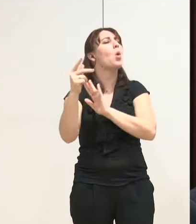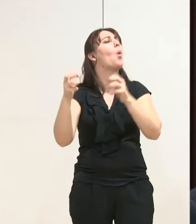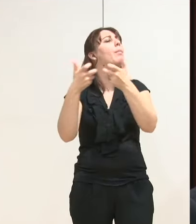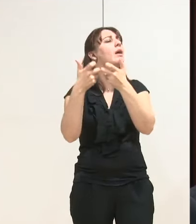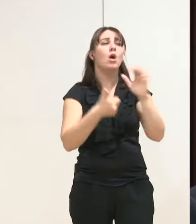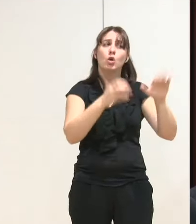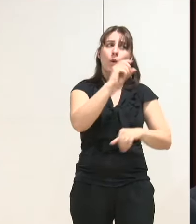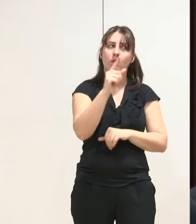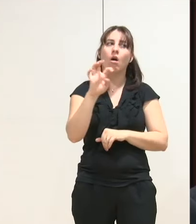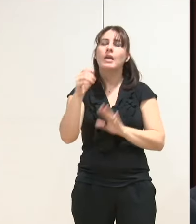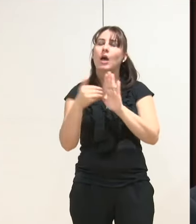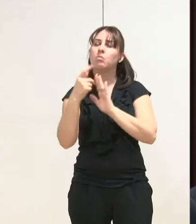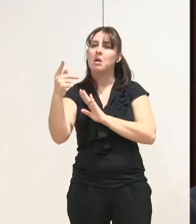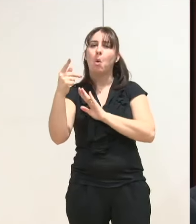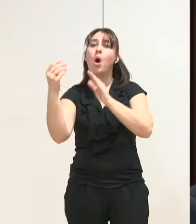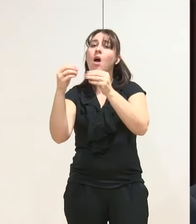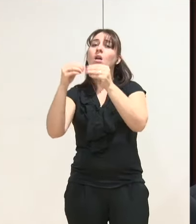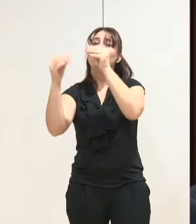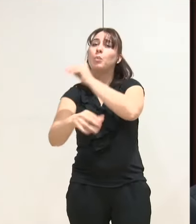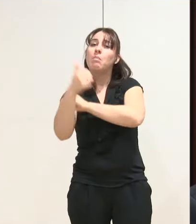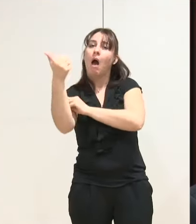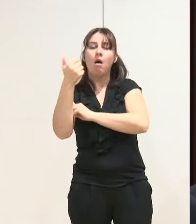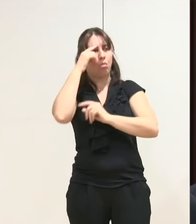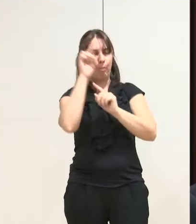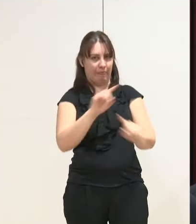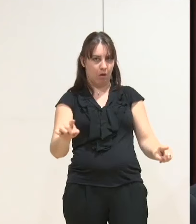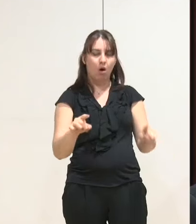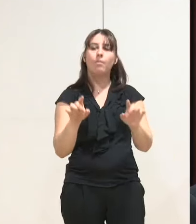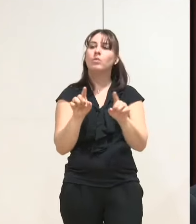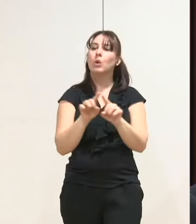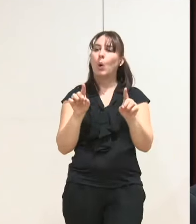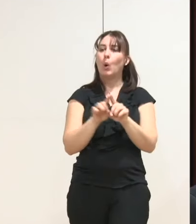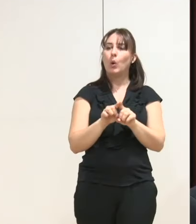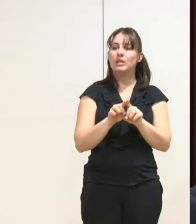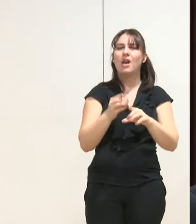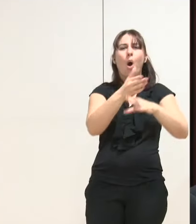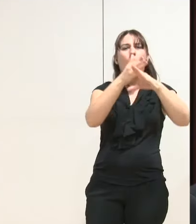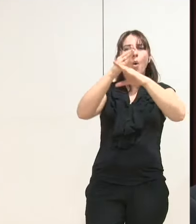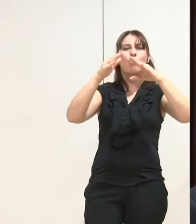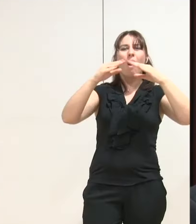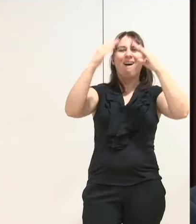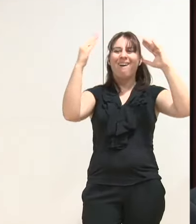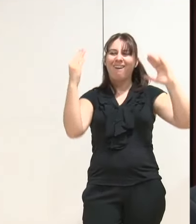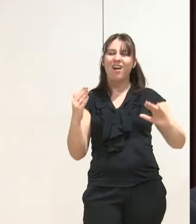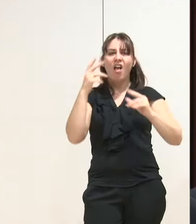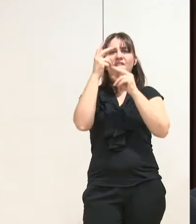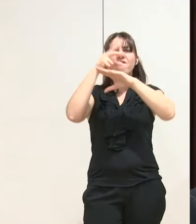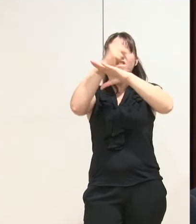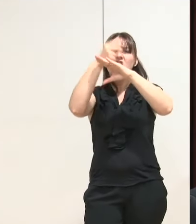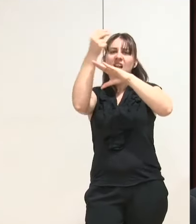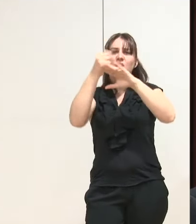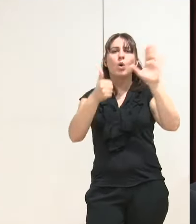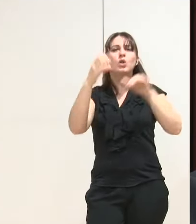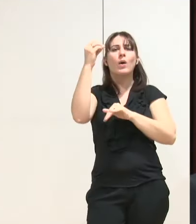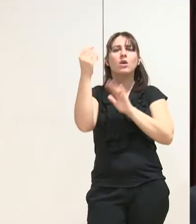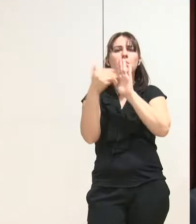60000 du puit de lumière sur le pré de l'optimisation de la struct bois et la suppression de la végétalisation 60000